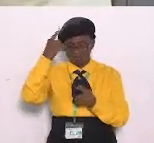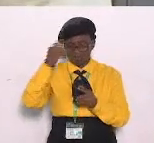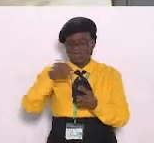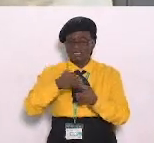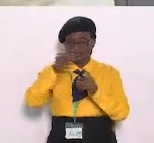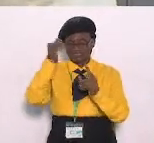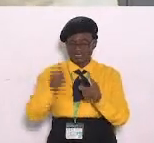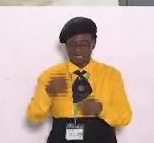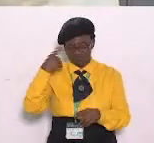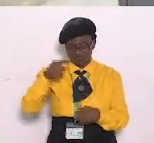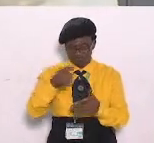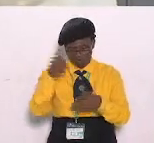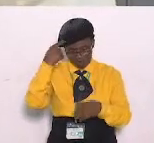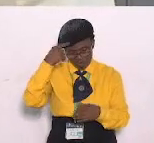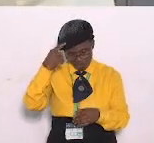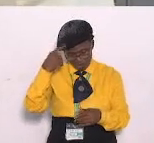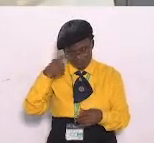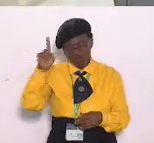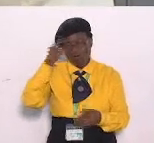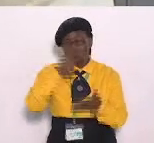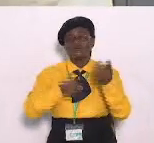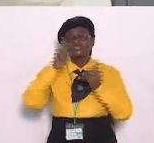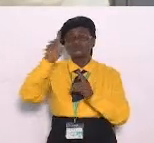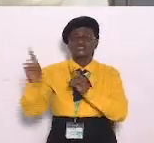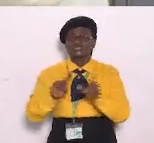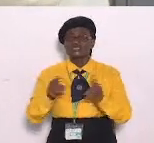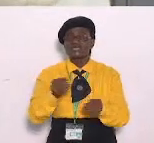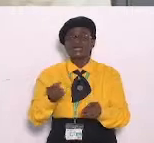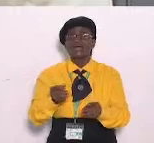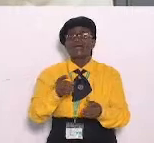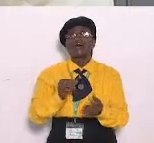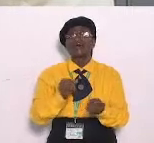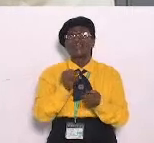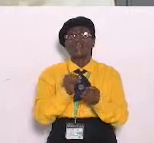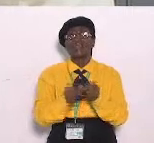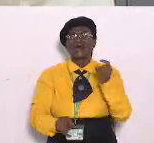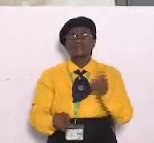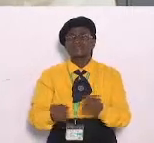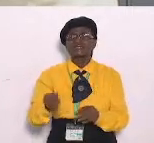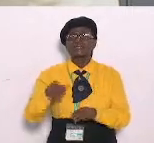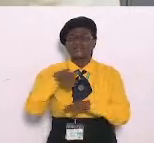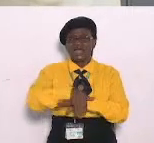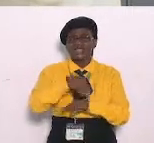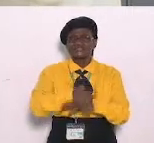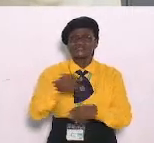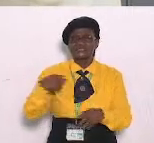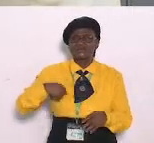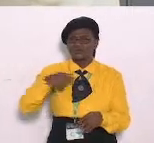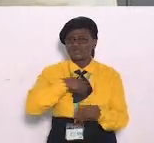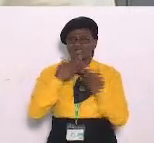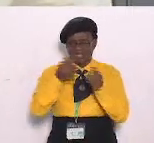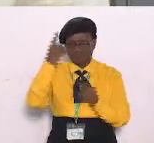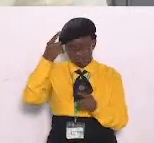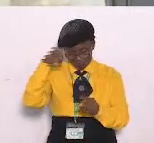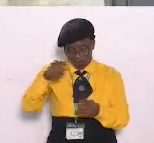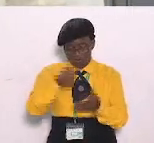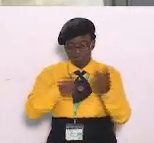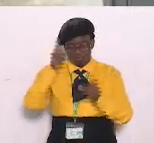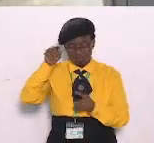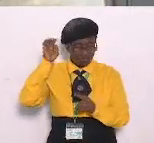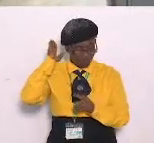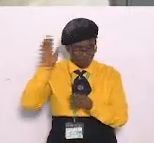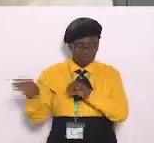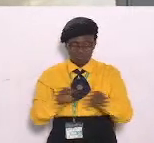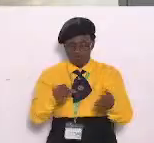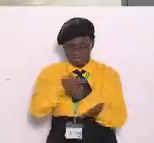t'adorons nous te remercions spécialement pour ce que tu avais fait la nuit dernière et nous te remercions pour